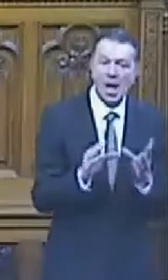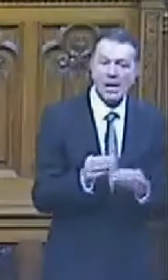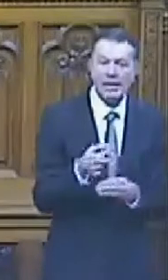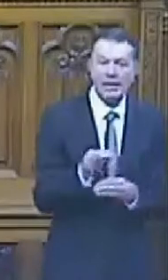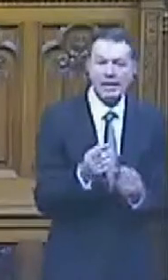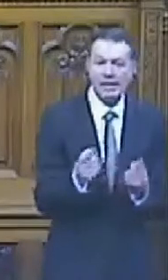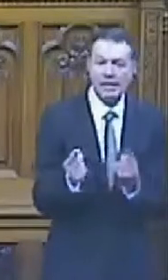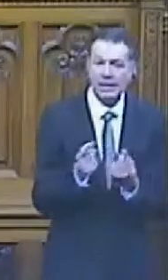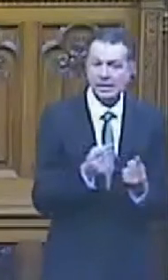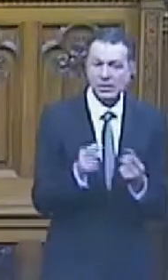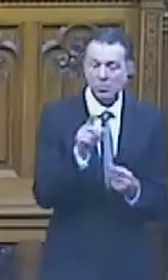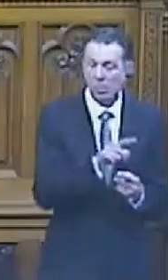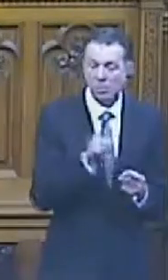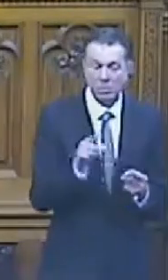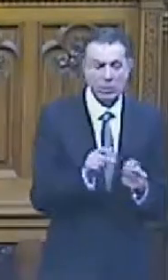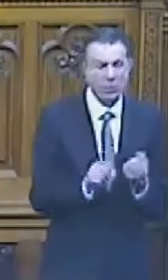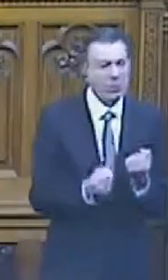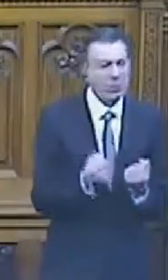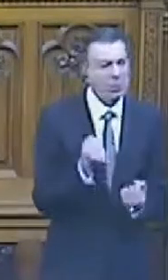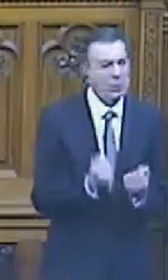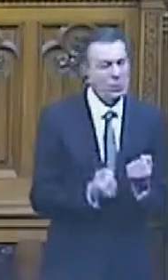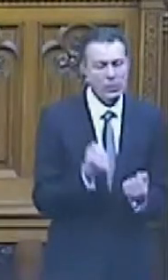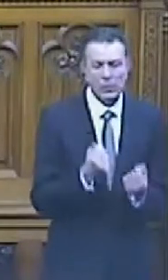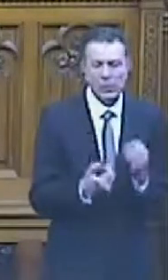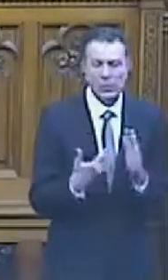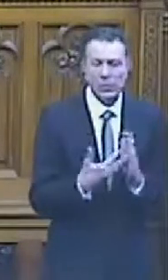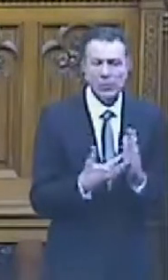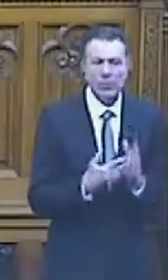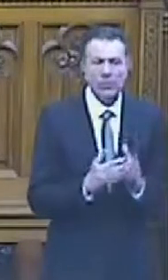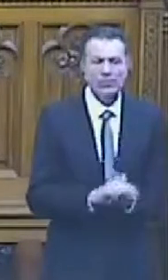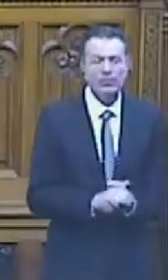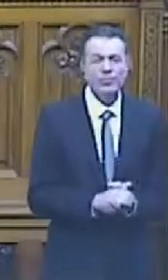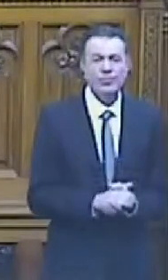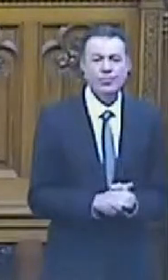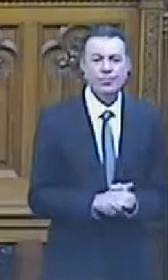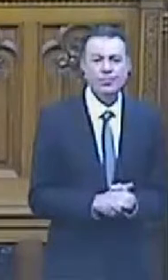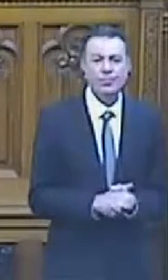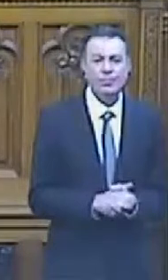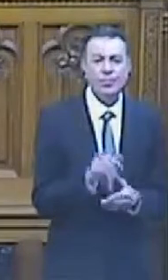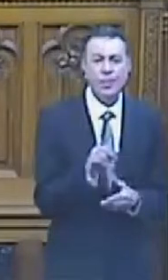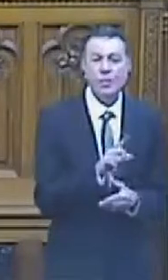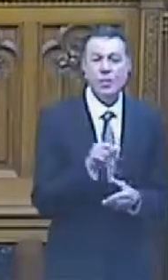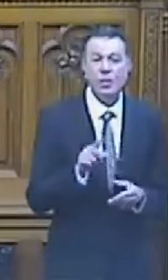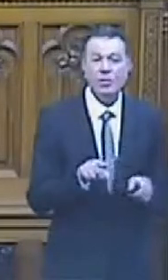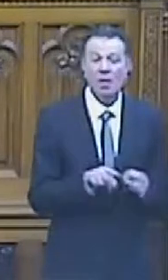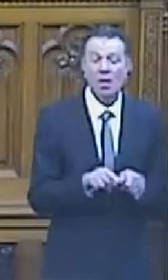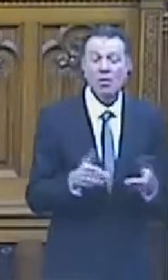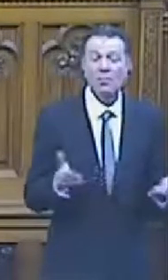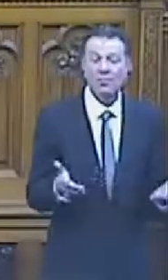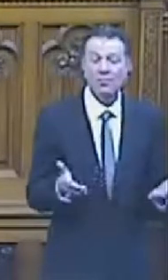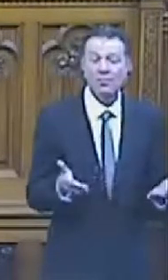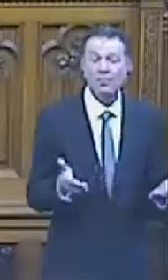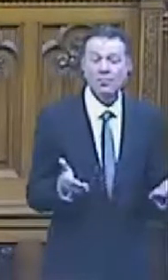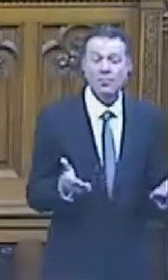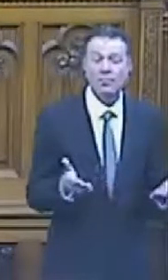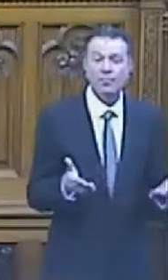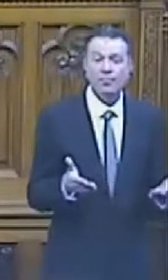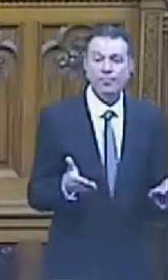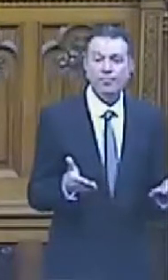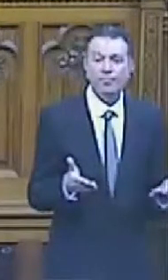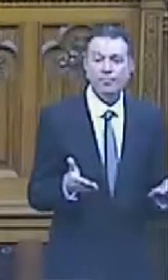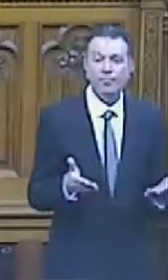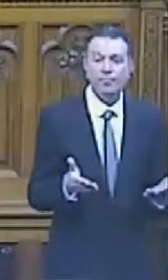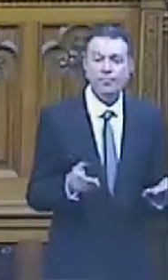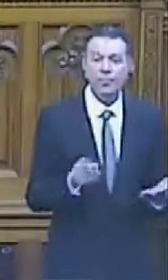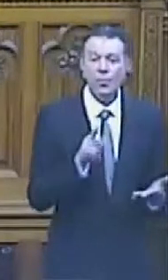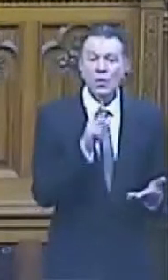Einzelfall seitens der Polizei viel zu schwer zu prüfen. Noch dazu, wenn die Polizei laufend im Endeffekt hier